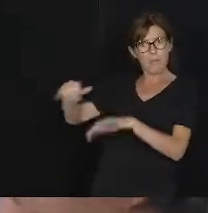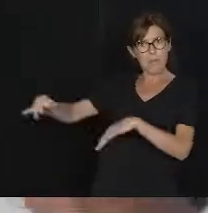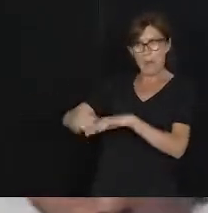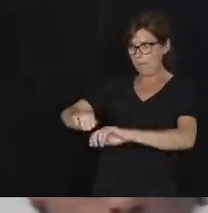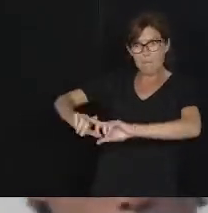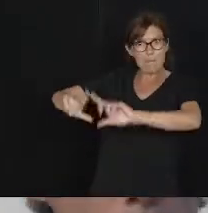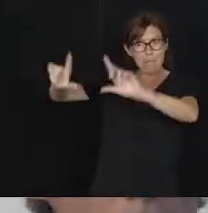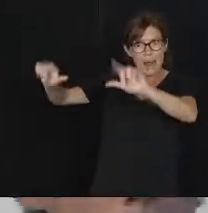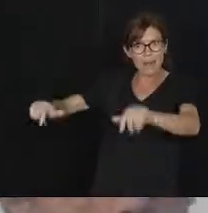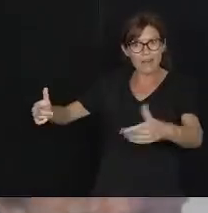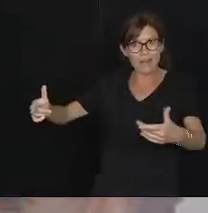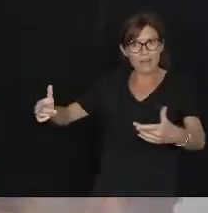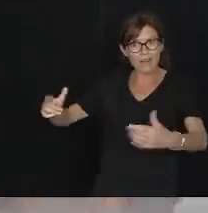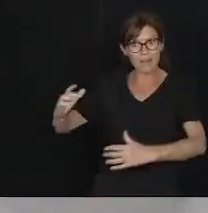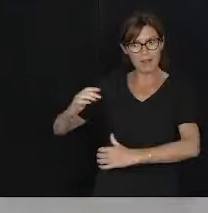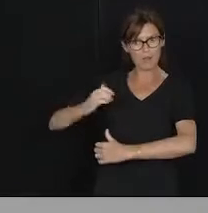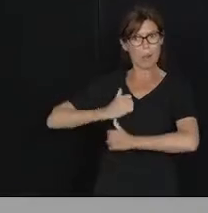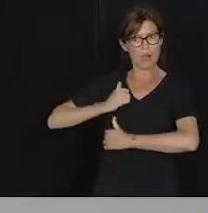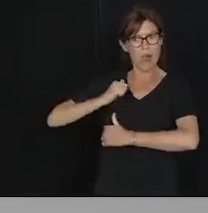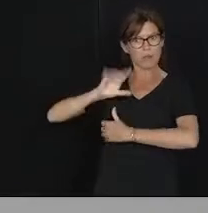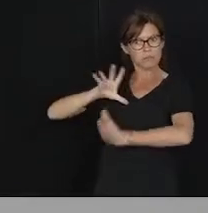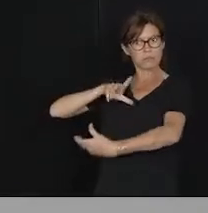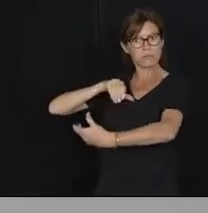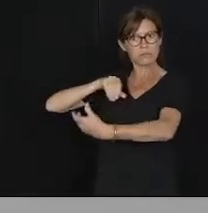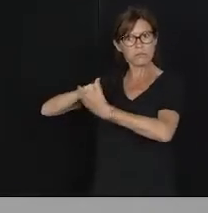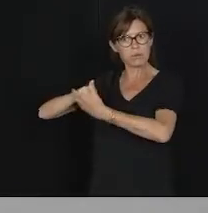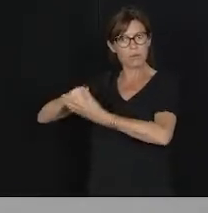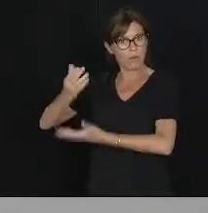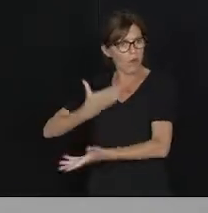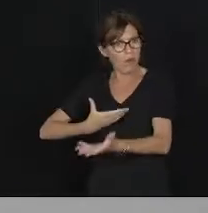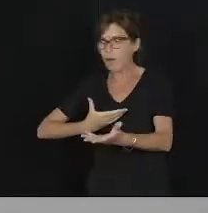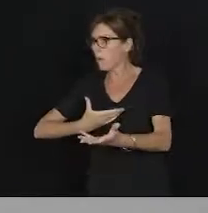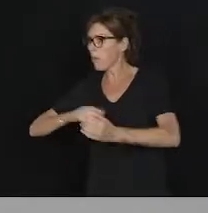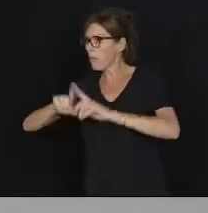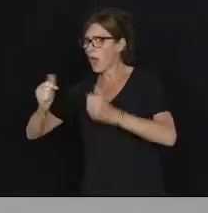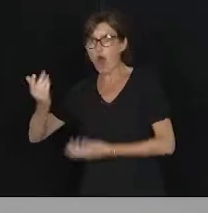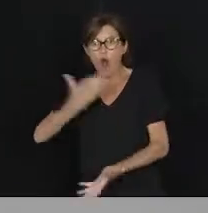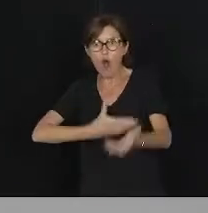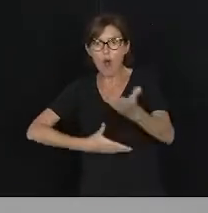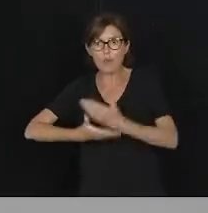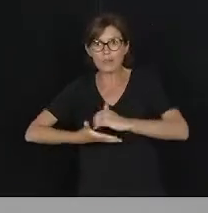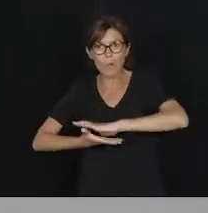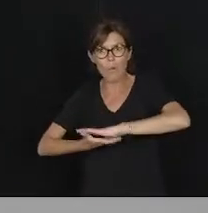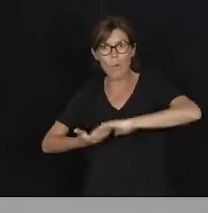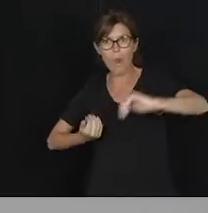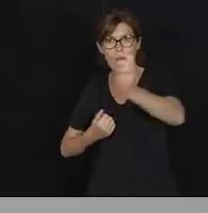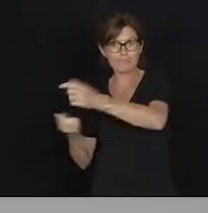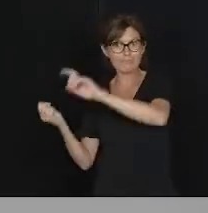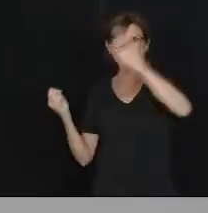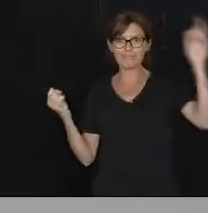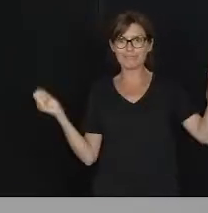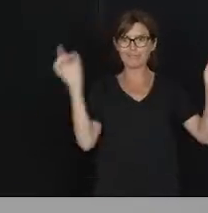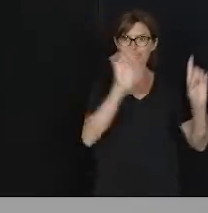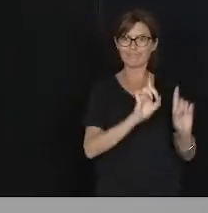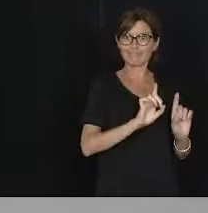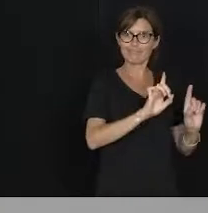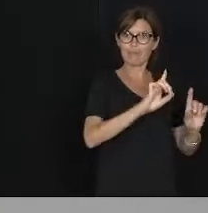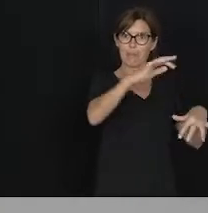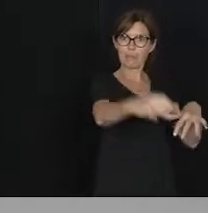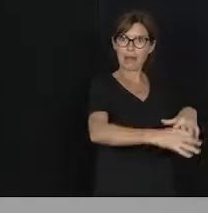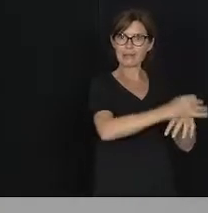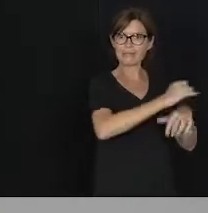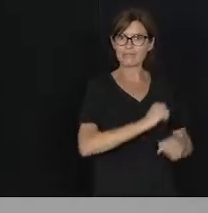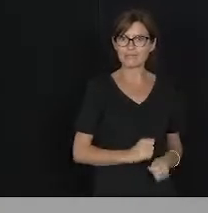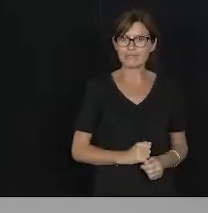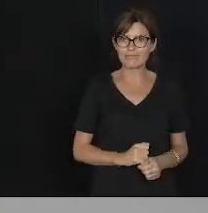le marié étant alors remplacé au moment de la cérémonie par un mandataire. Là encore, en fait, ceux qui utilisent cette